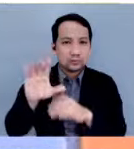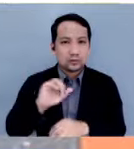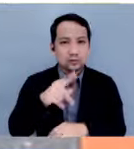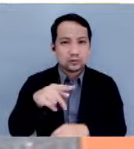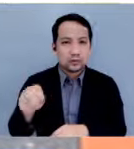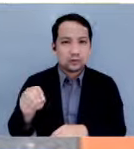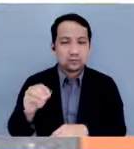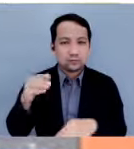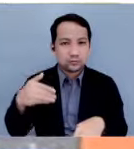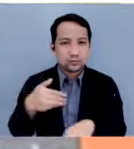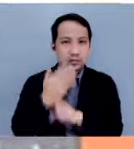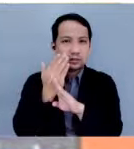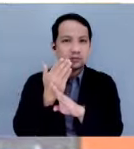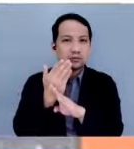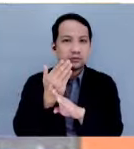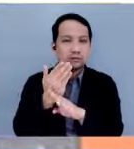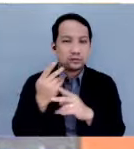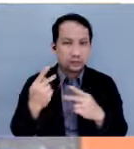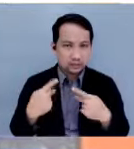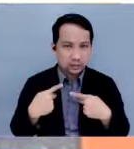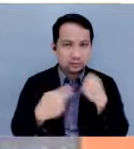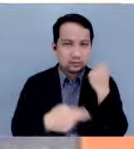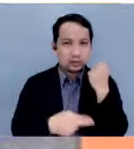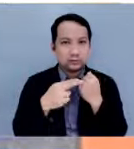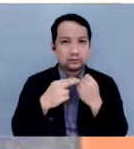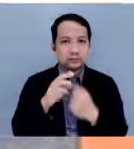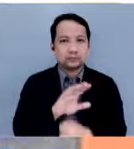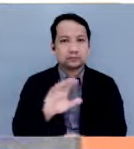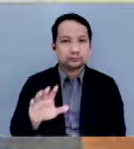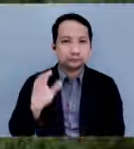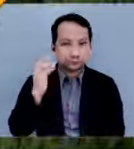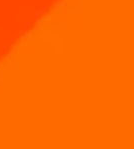mga resort na rin. Nasa frontline ng balitang yan si John Aroa.